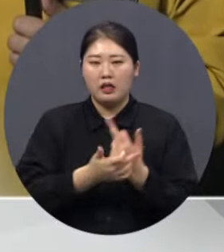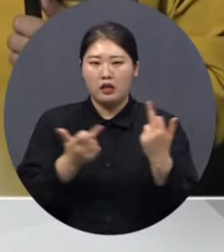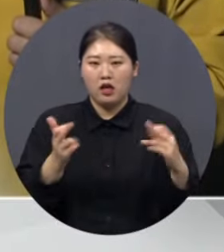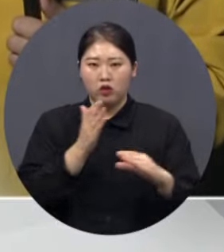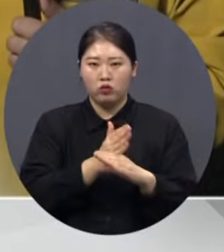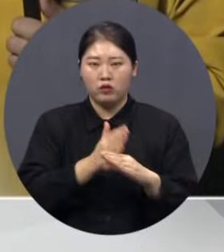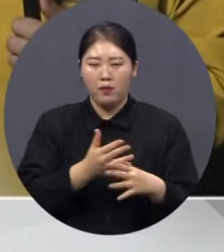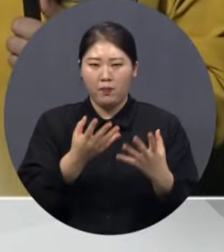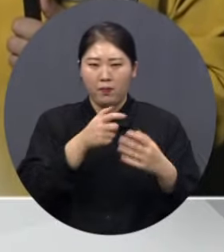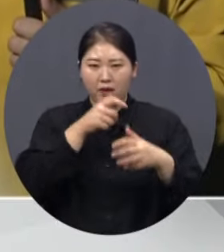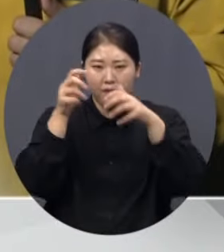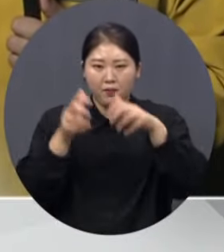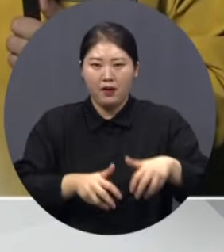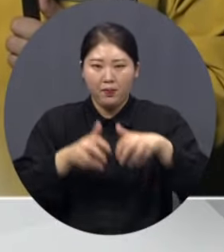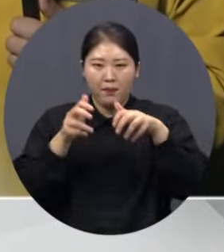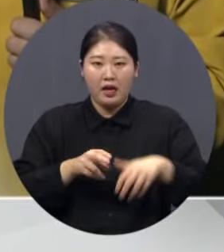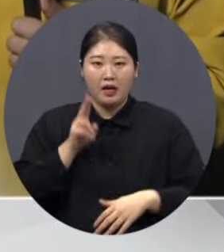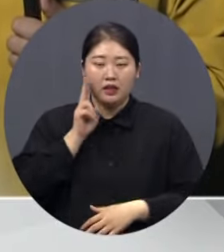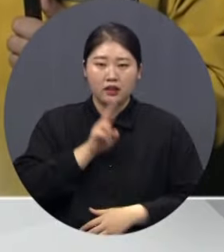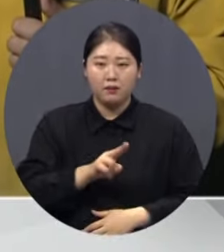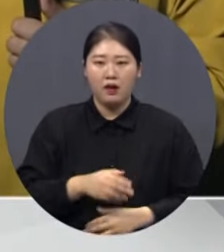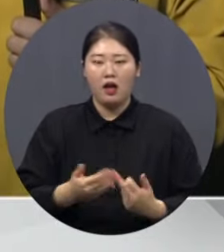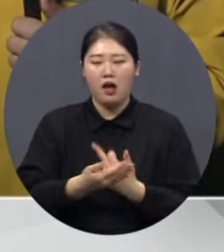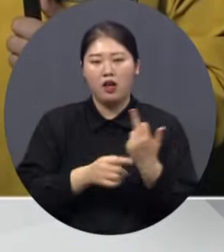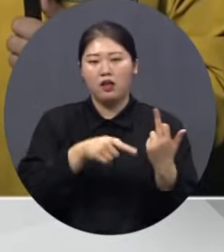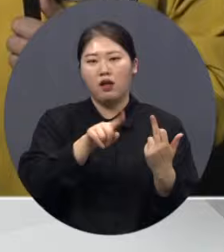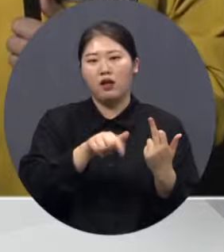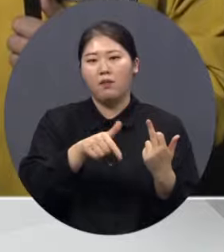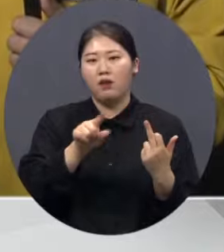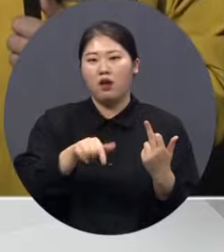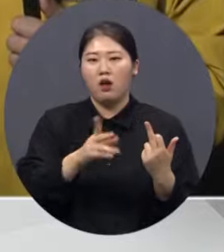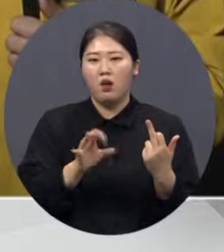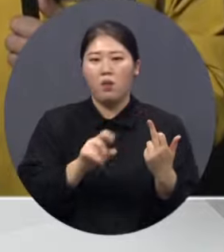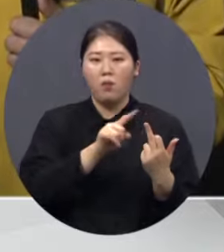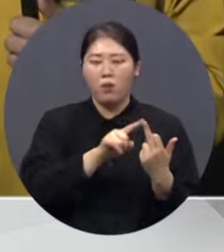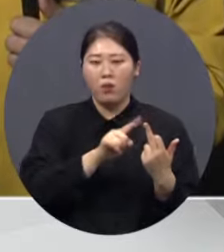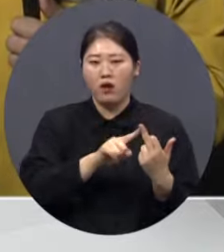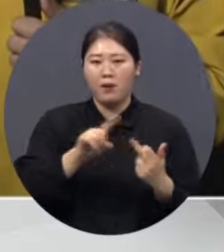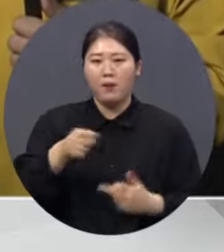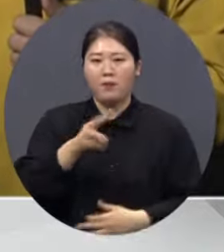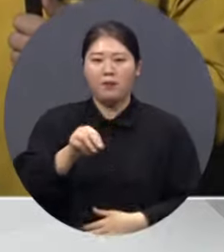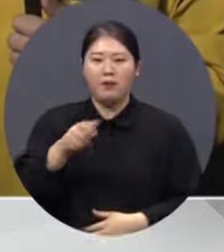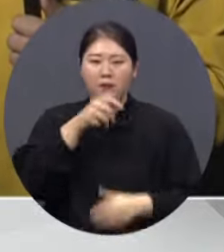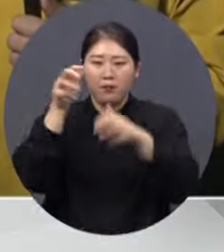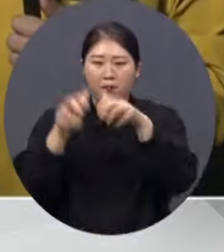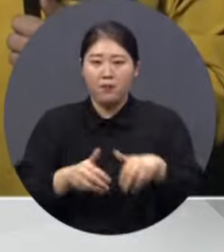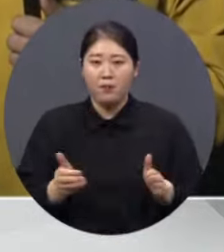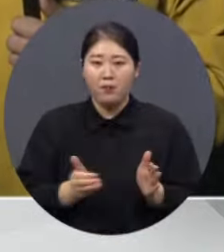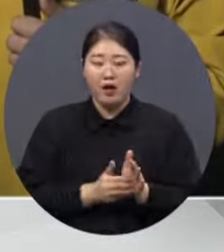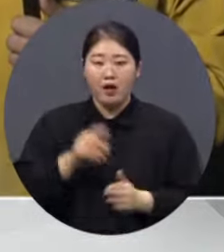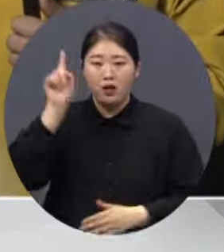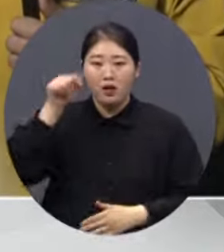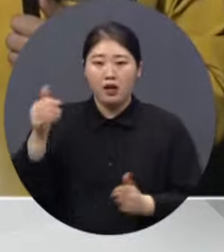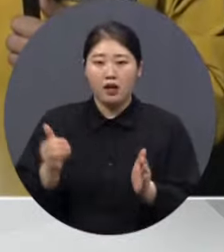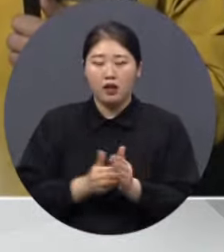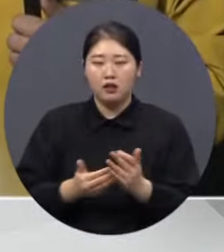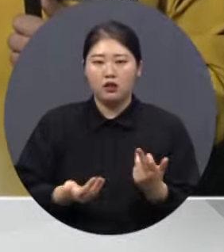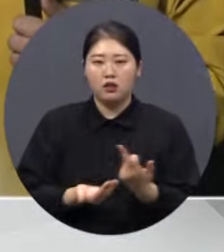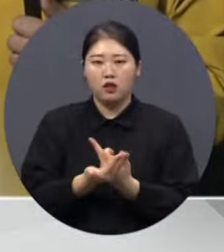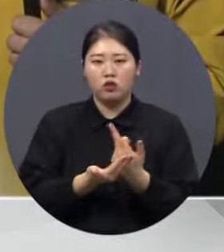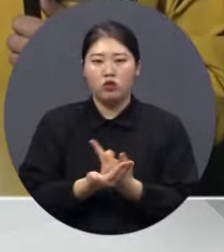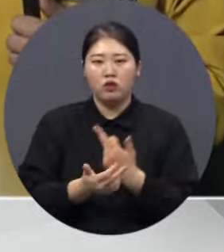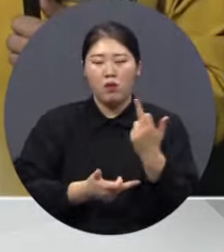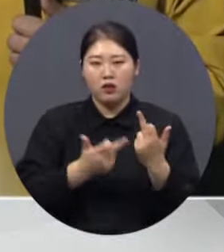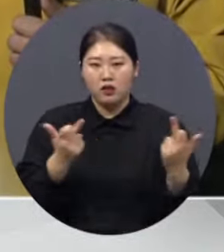중심으로 많은 비가 내리면서 한라산 삼각봉이 100mm의 강수량을 기록했습니다. 내일까지 제주 산지와